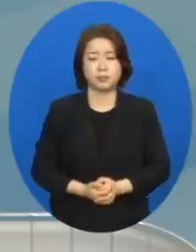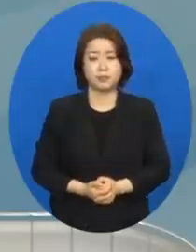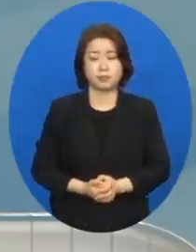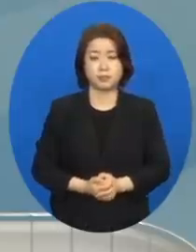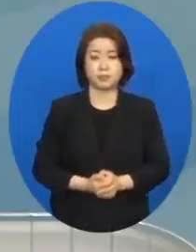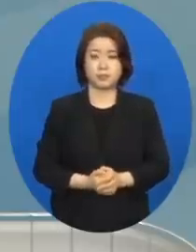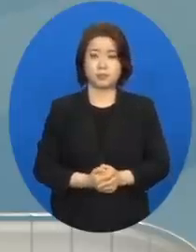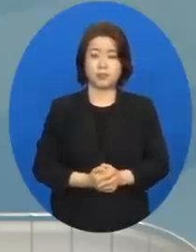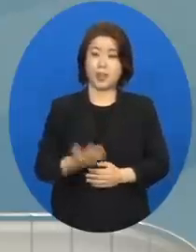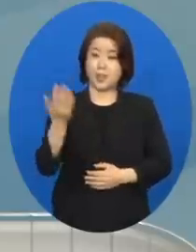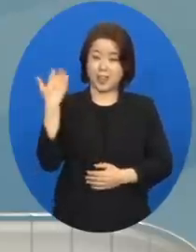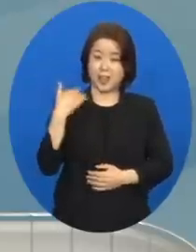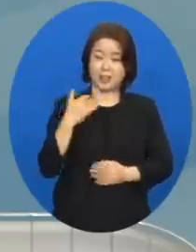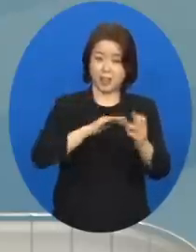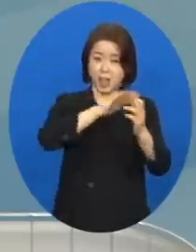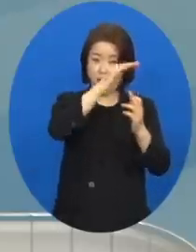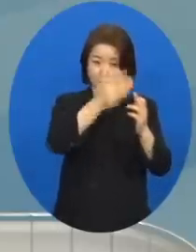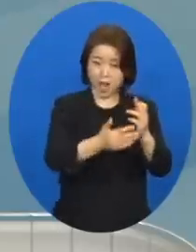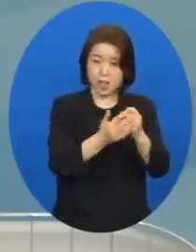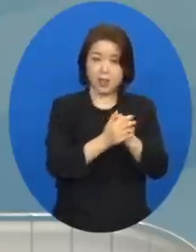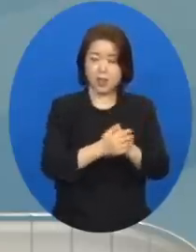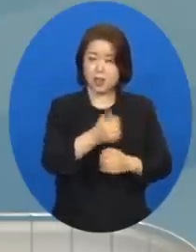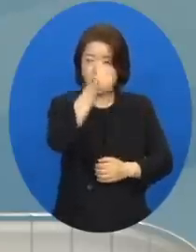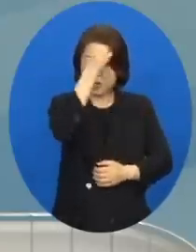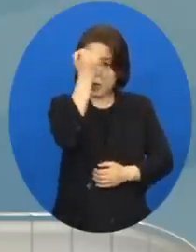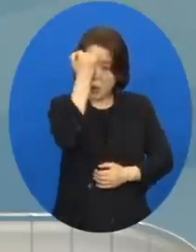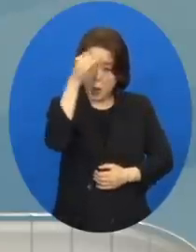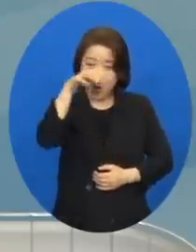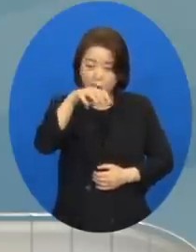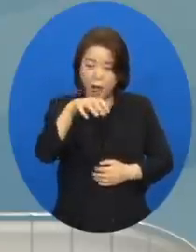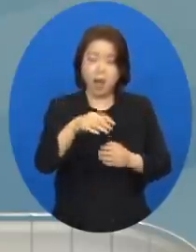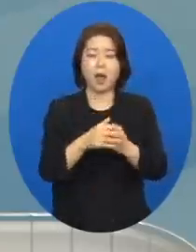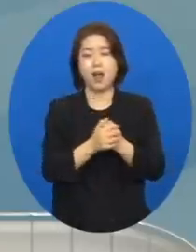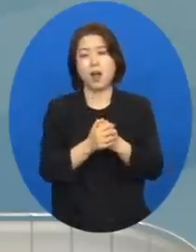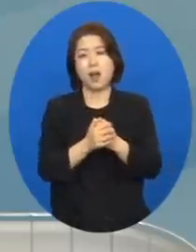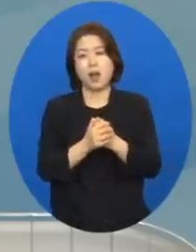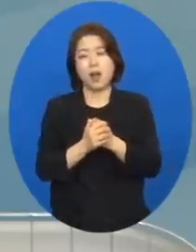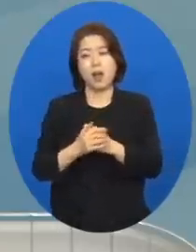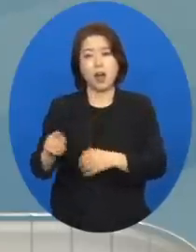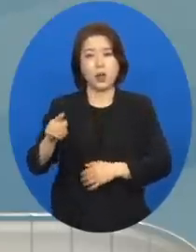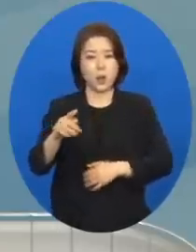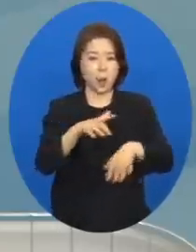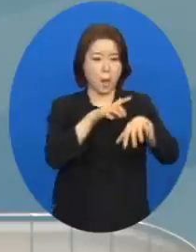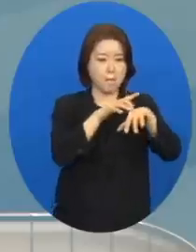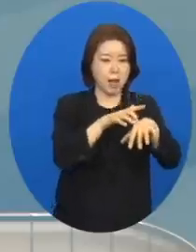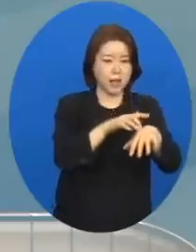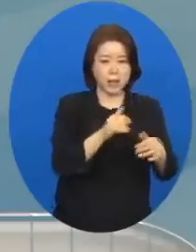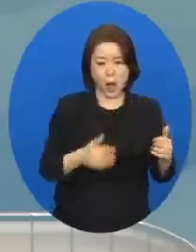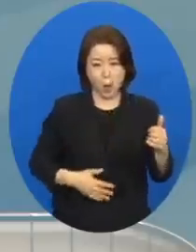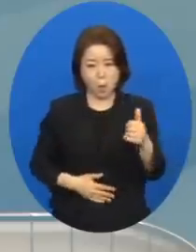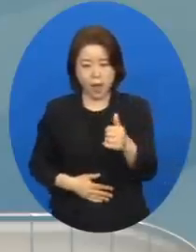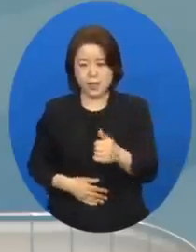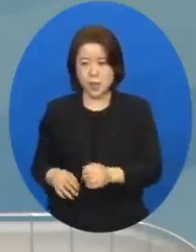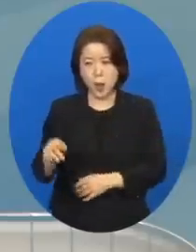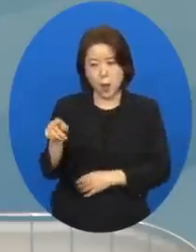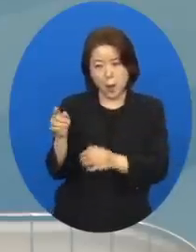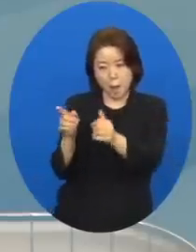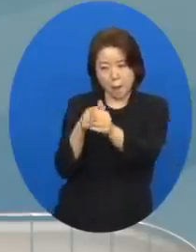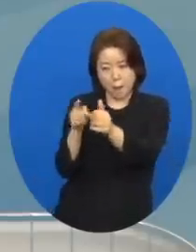에덴 동산에서 아담과 하와에게 마귀가 와서 그들을 유혹했습니다.